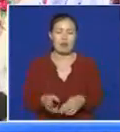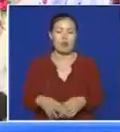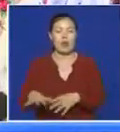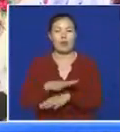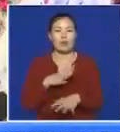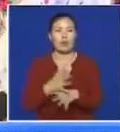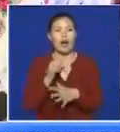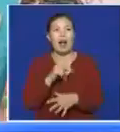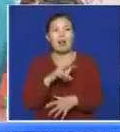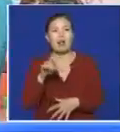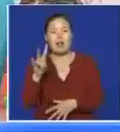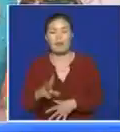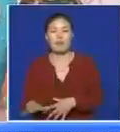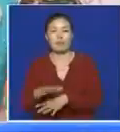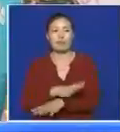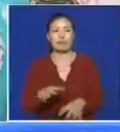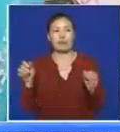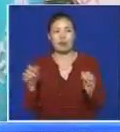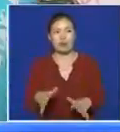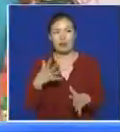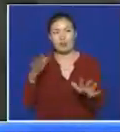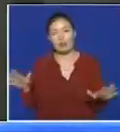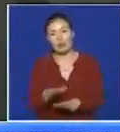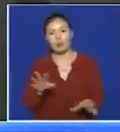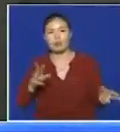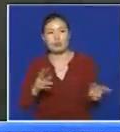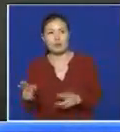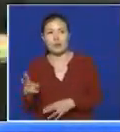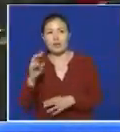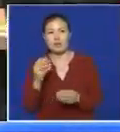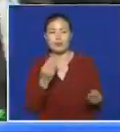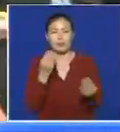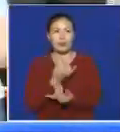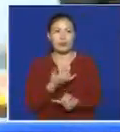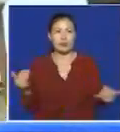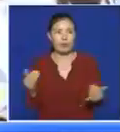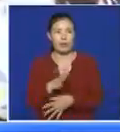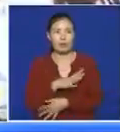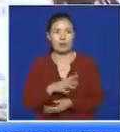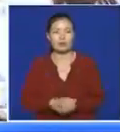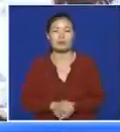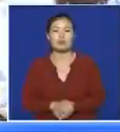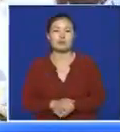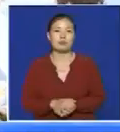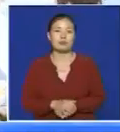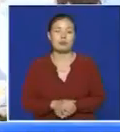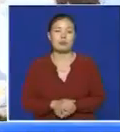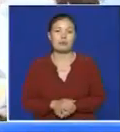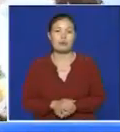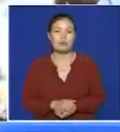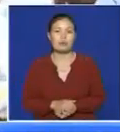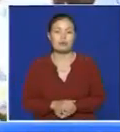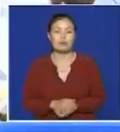Асетин этномәдени бірлестігі жиналған қауымды әуезді әуенімен елтіп, ұлттық тағамын көпшілікке ұсынды. Это традиционный осетинский